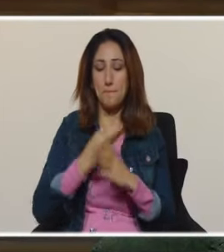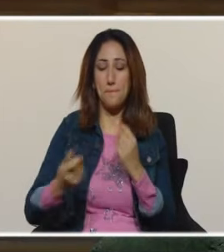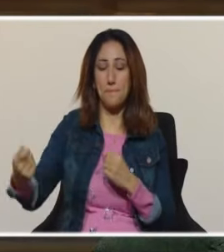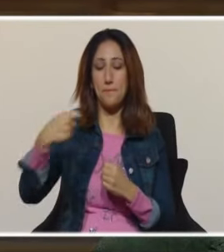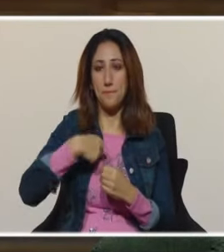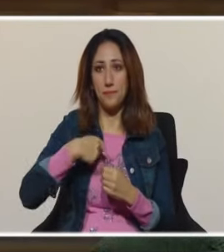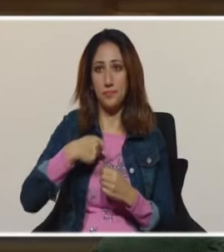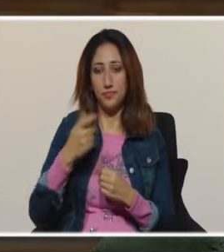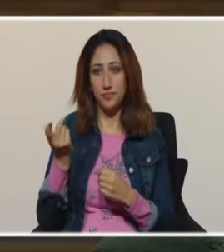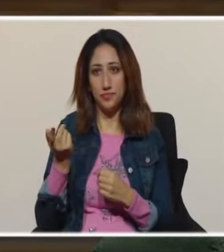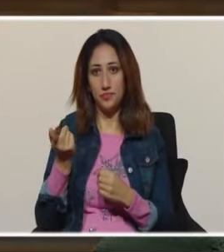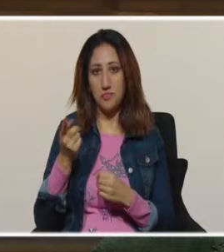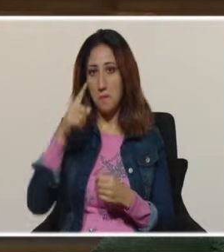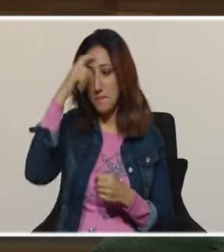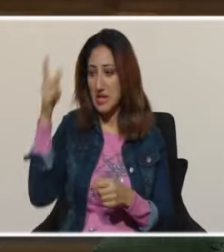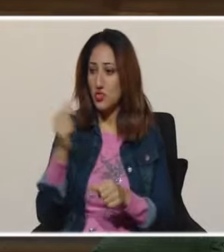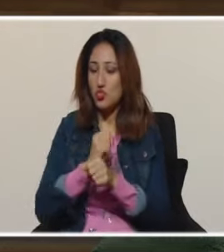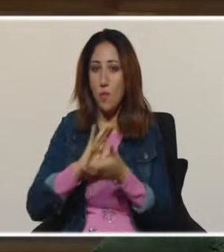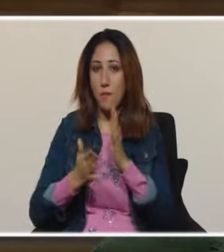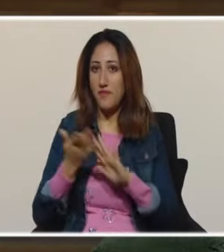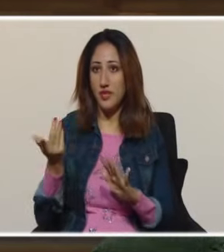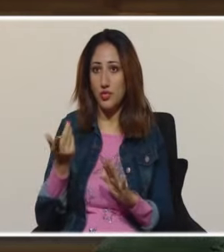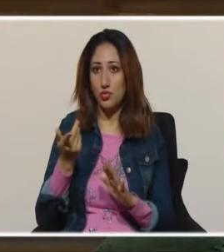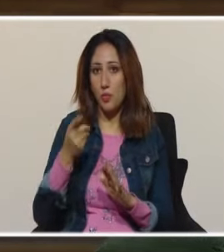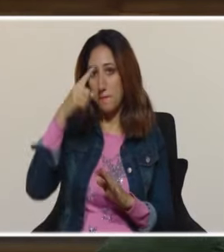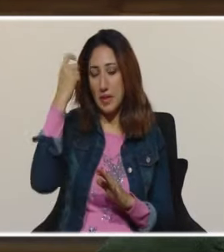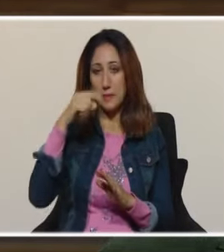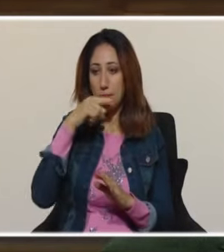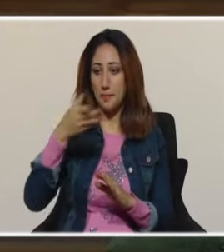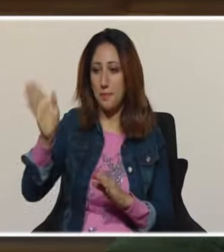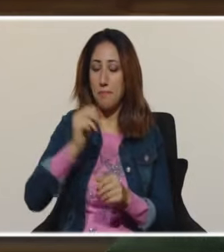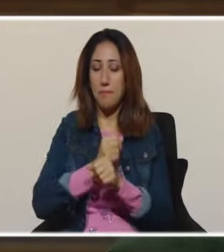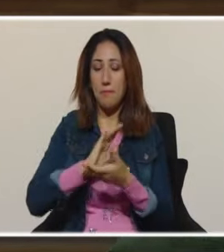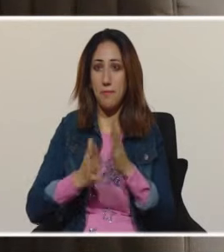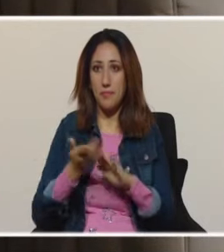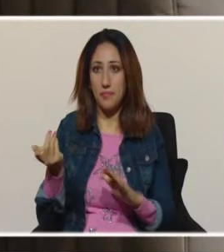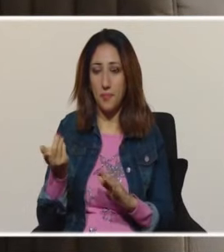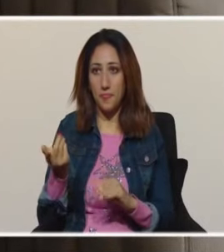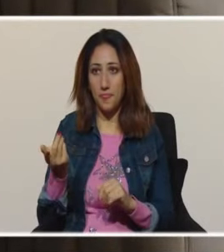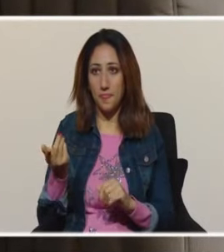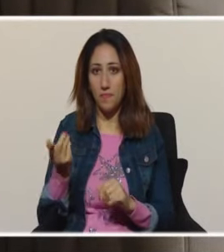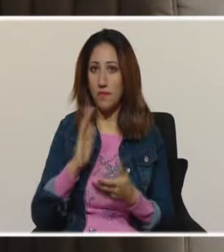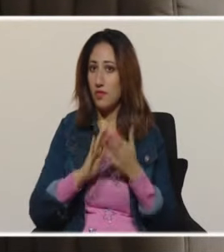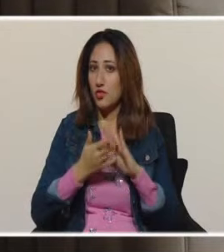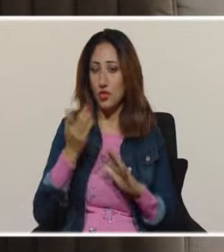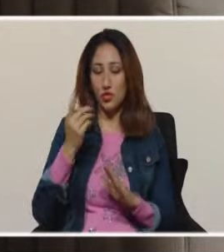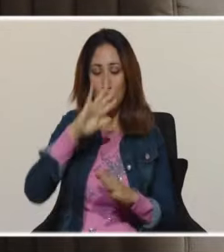جنيه. واليوم اللي ما تشتغلش فيه تعملوا ايه؟ اليوم اللي هي ما تشتغلش فيه مفيش دخل يا مدام ايمان؟ لا مفيش دخل خالص.